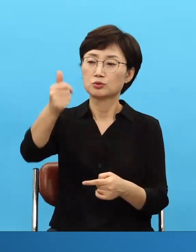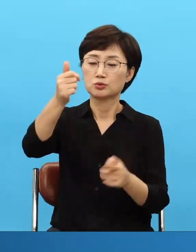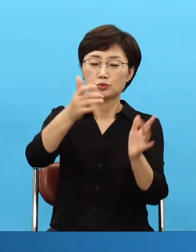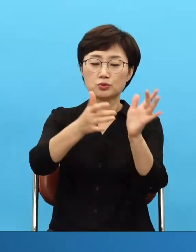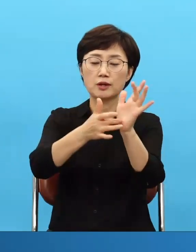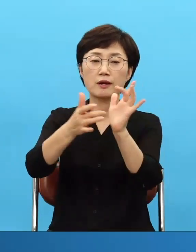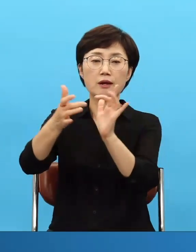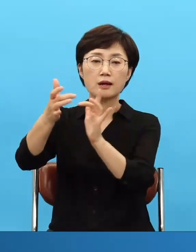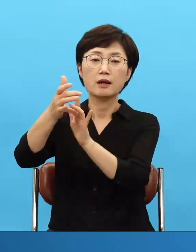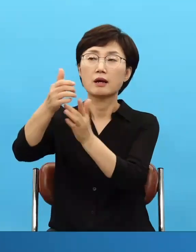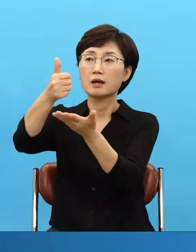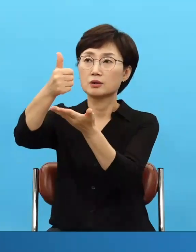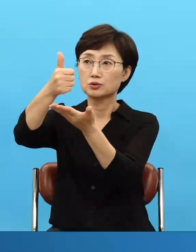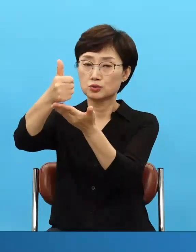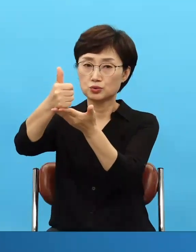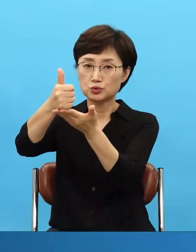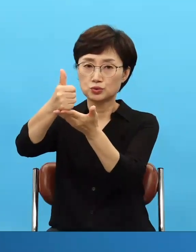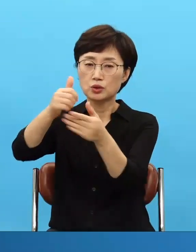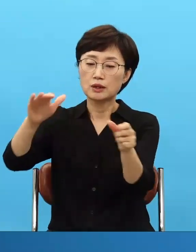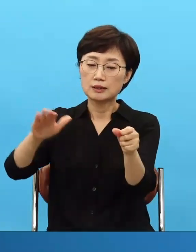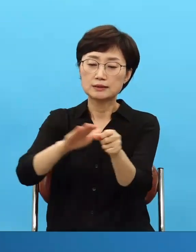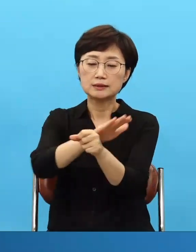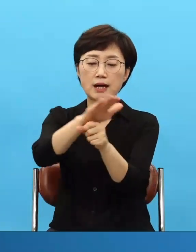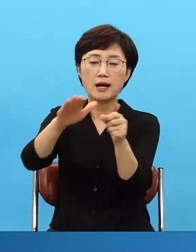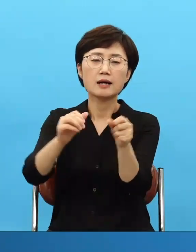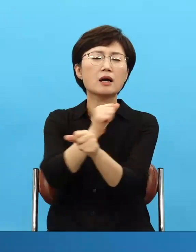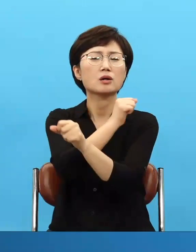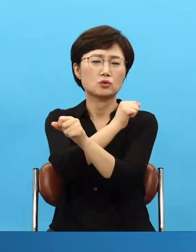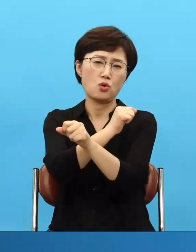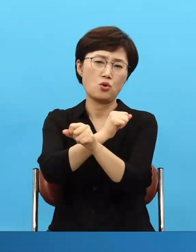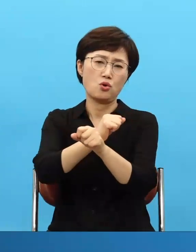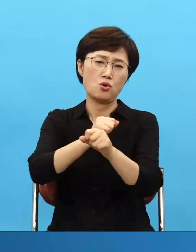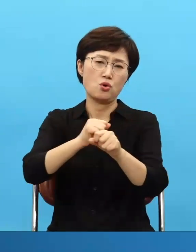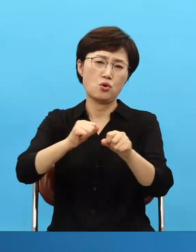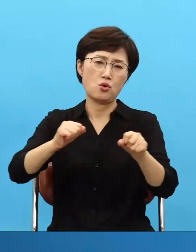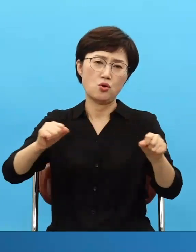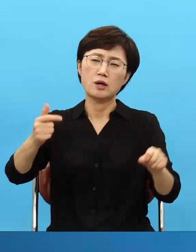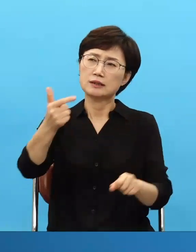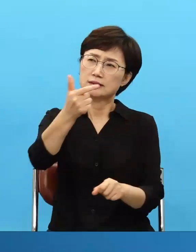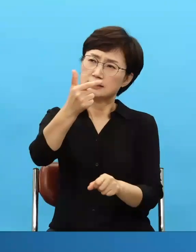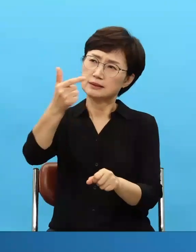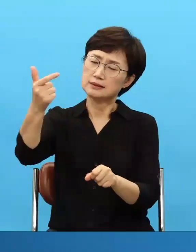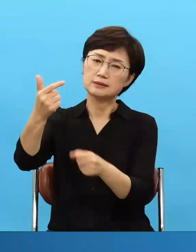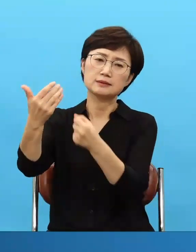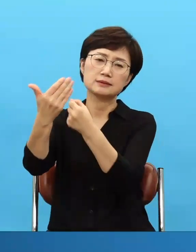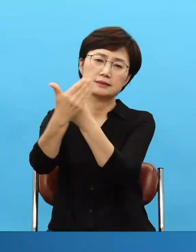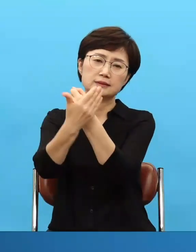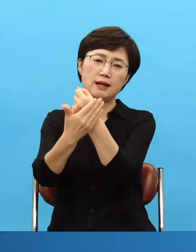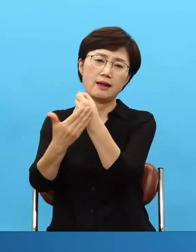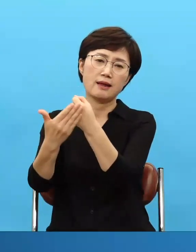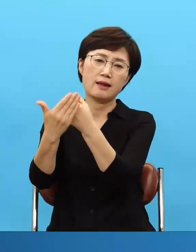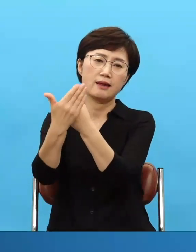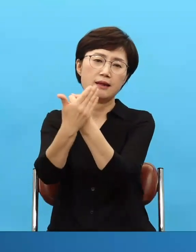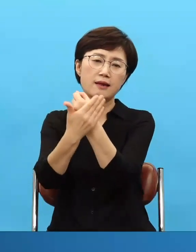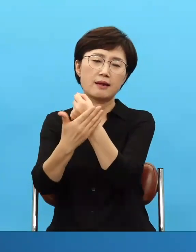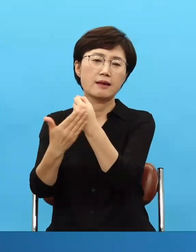주 예수 넓은 사랑 그